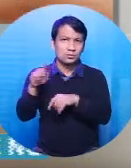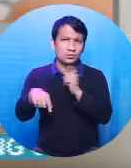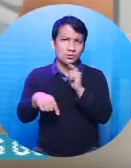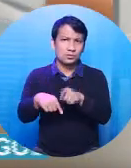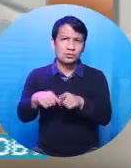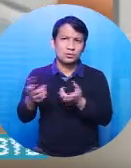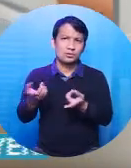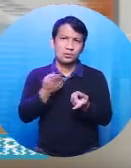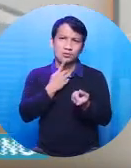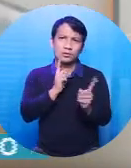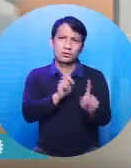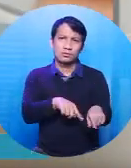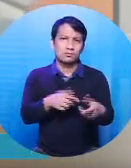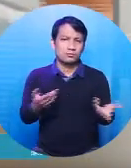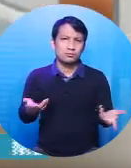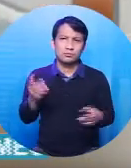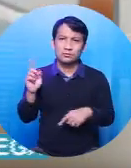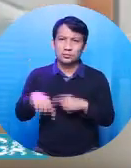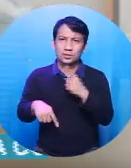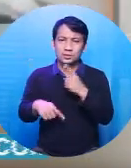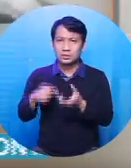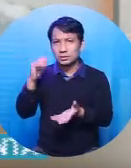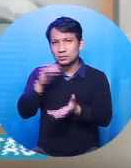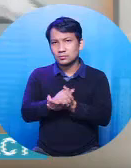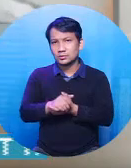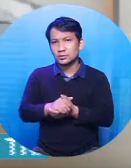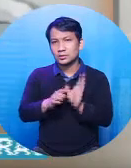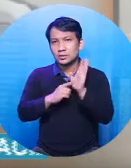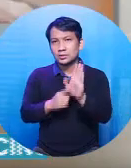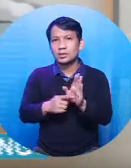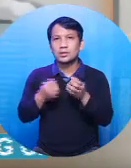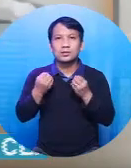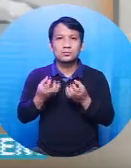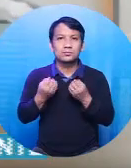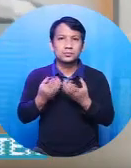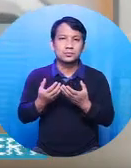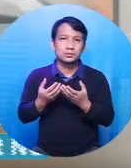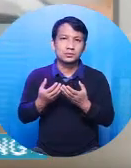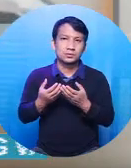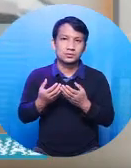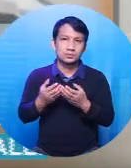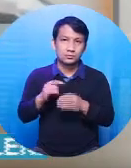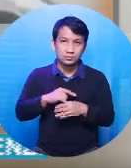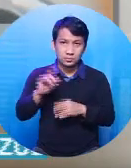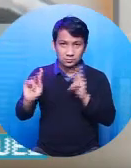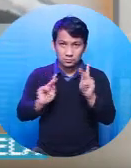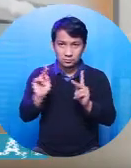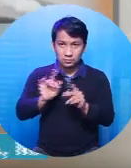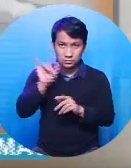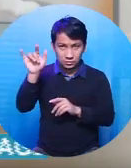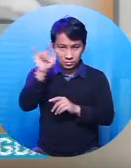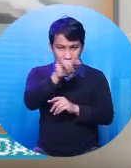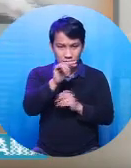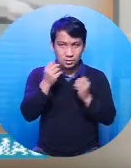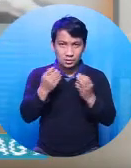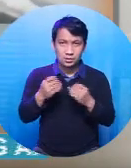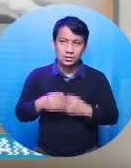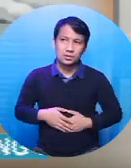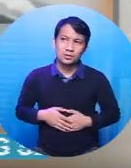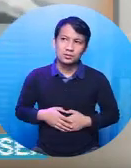naman sila sumasagot din at ayaw nilang maniwala kahit nakikita nila na maraming tao talaga kung nasaan ako, sir. Tapos,